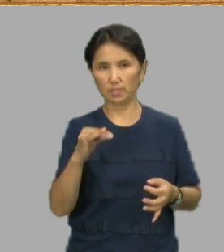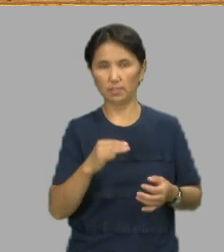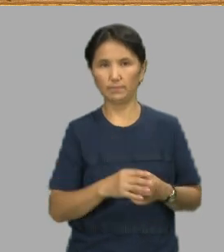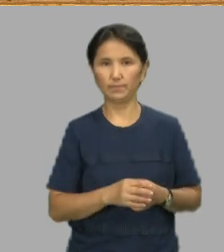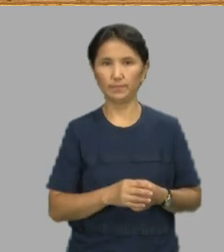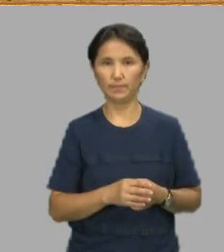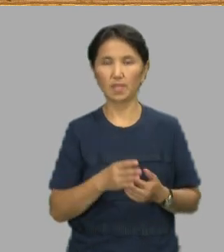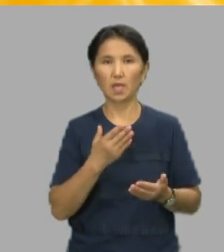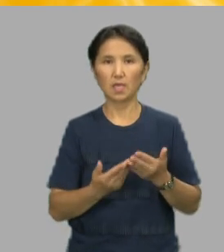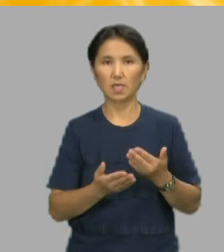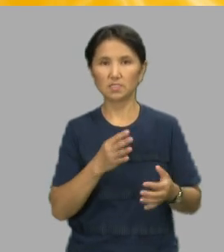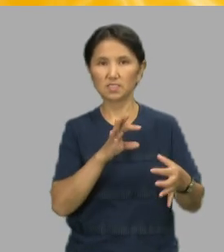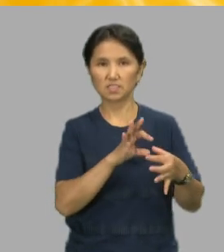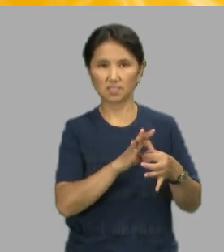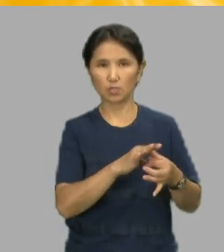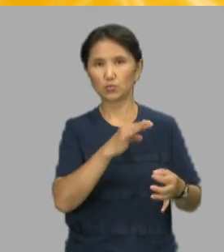союзом «и».